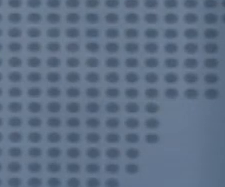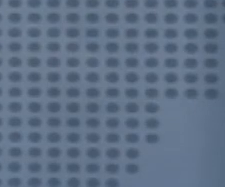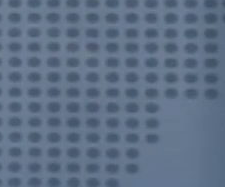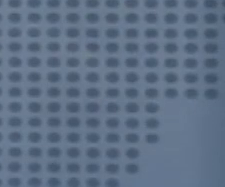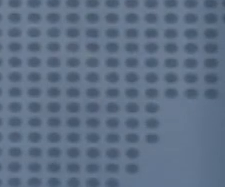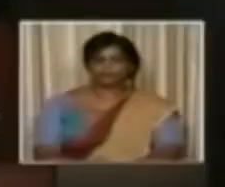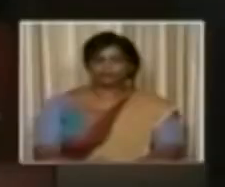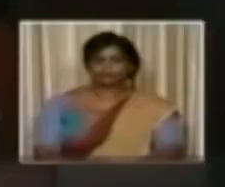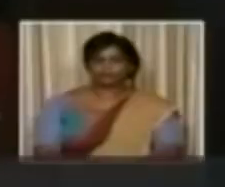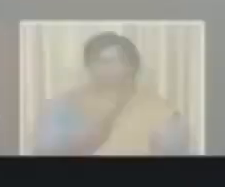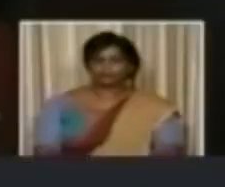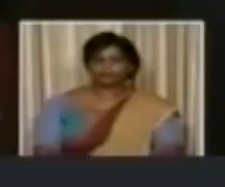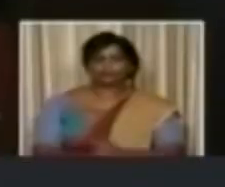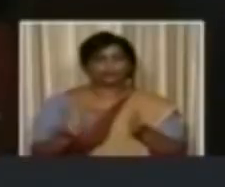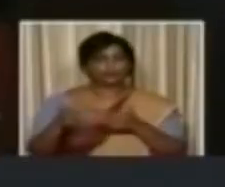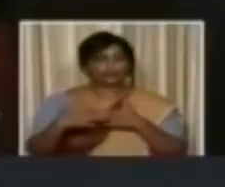இடம்பெறுகின்றது.